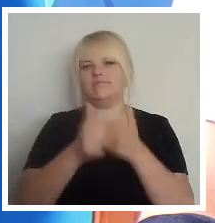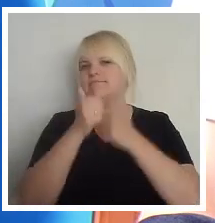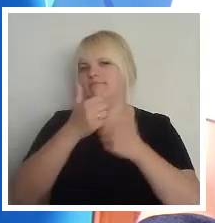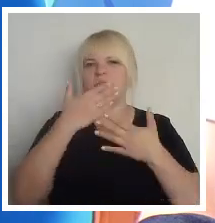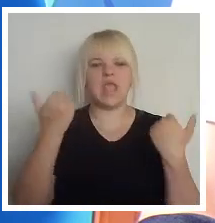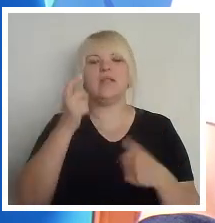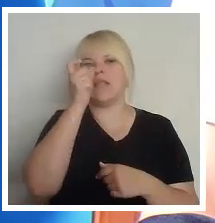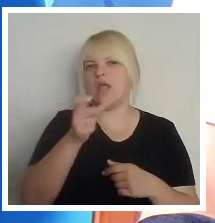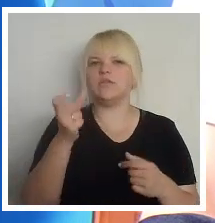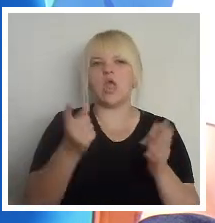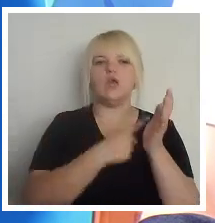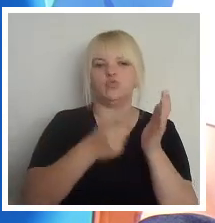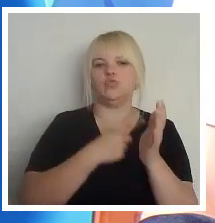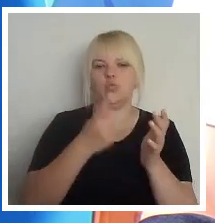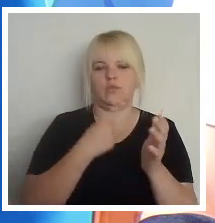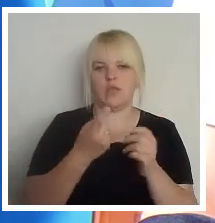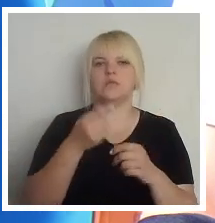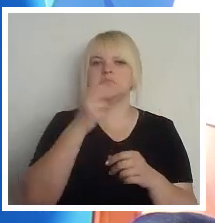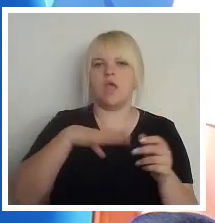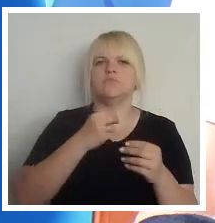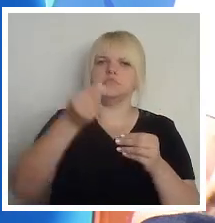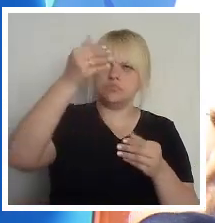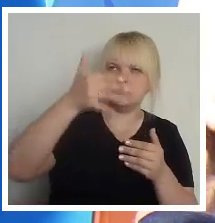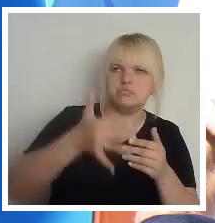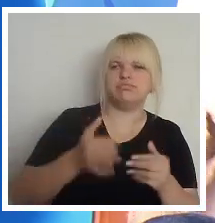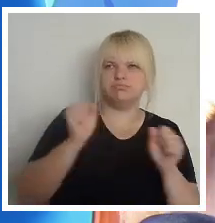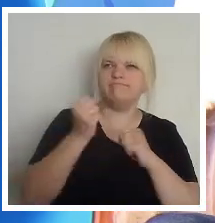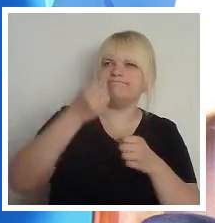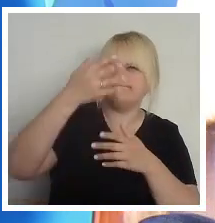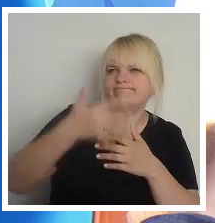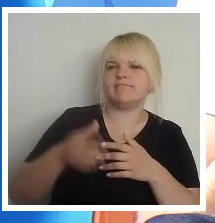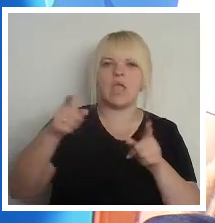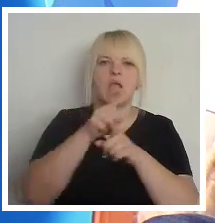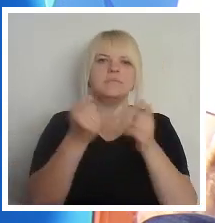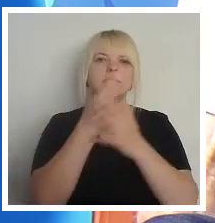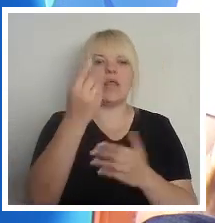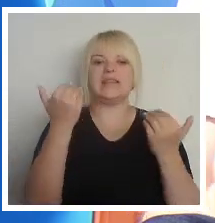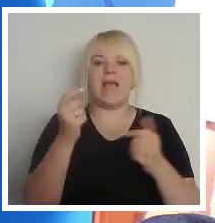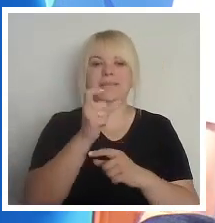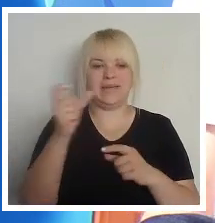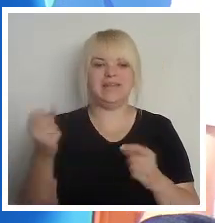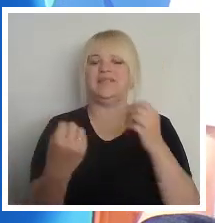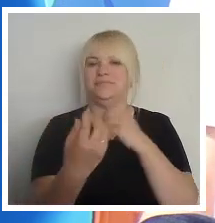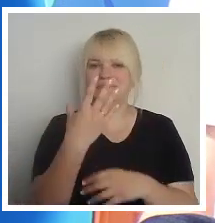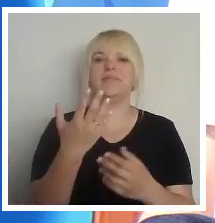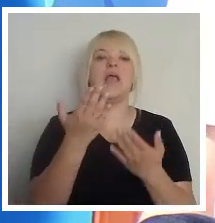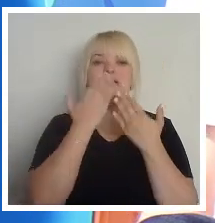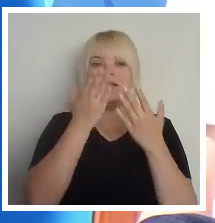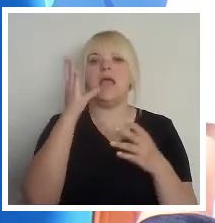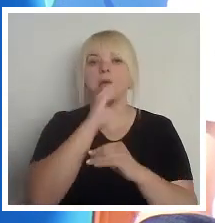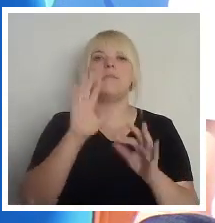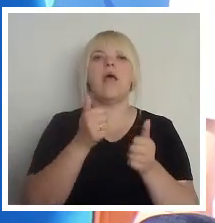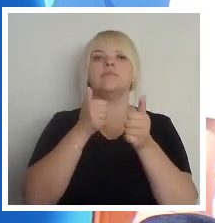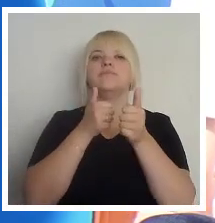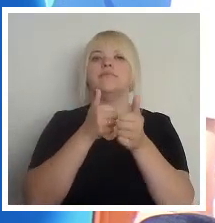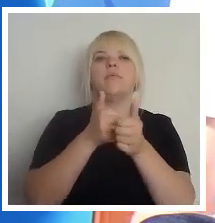raksta garākus rakstus. Mēs necenšamies, mēs, protams, atspūkļojam to, kas notiek šajā brīdī, bet mēs nedzinamies līdz pakaļ, teiksim,